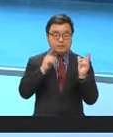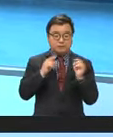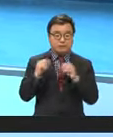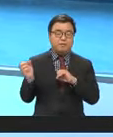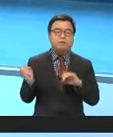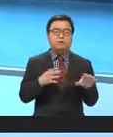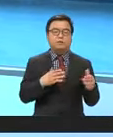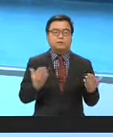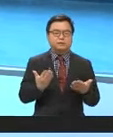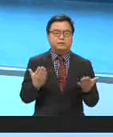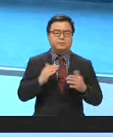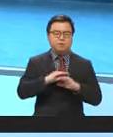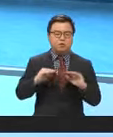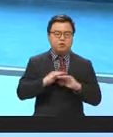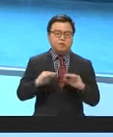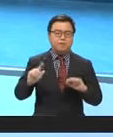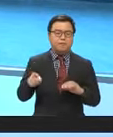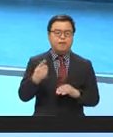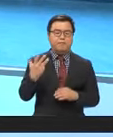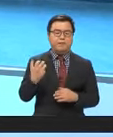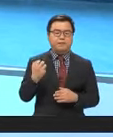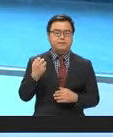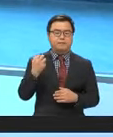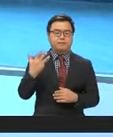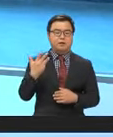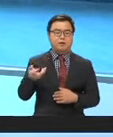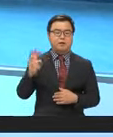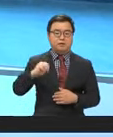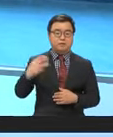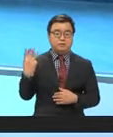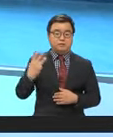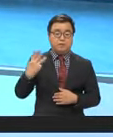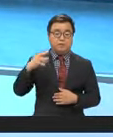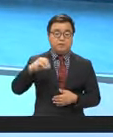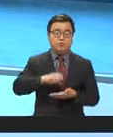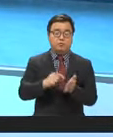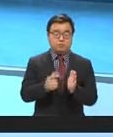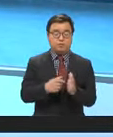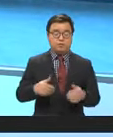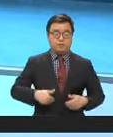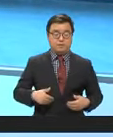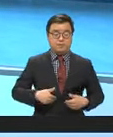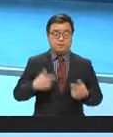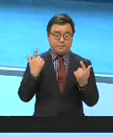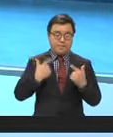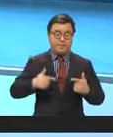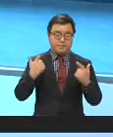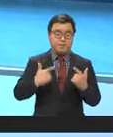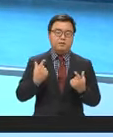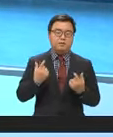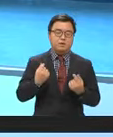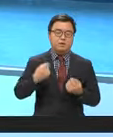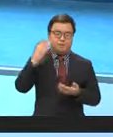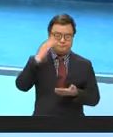비용은 138억 3천만 원입니다. 매일매일 수다날과 같이 식단을 싹 비울 수